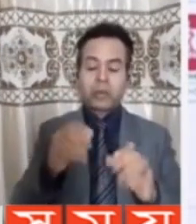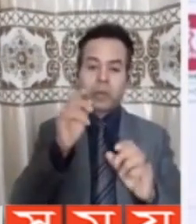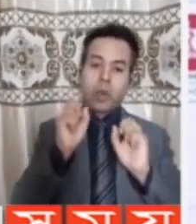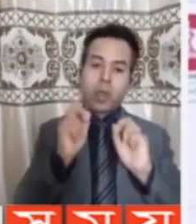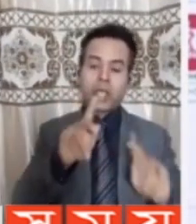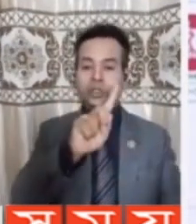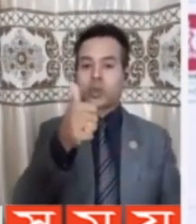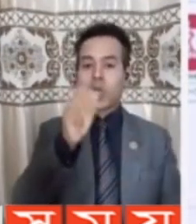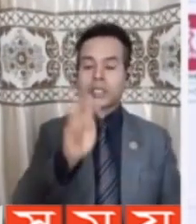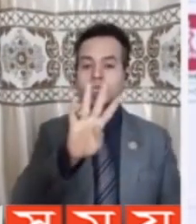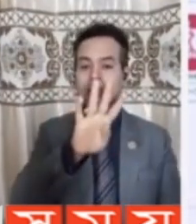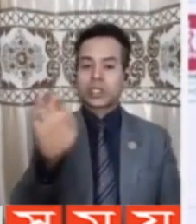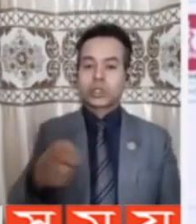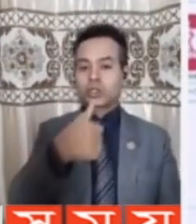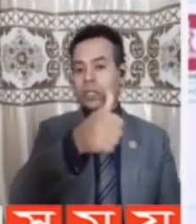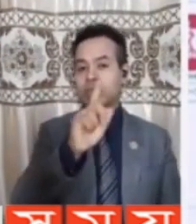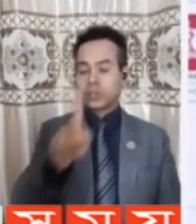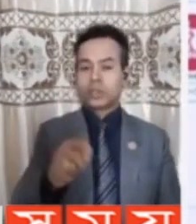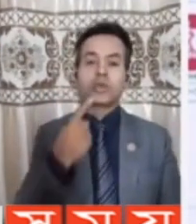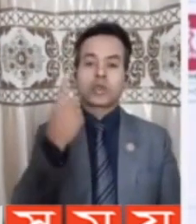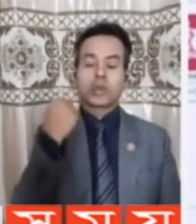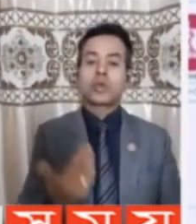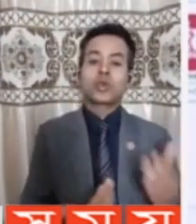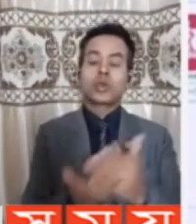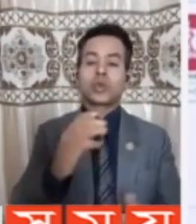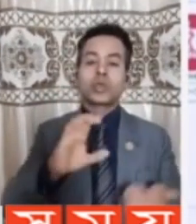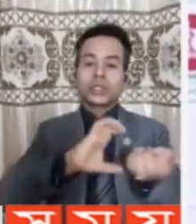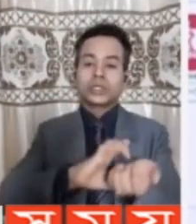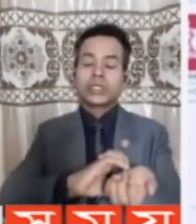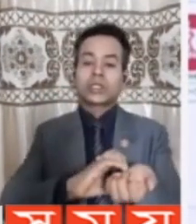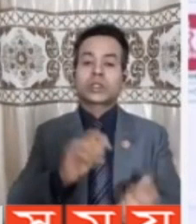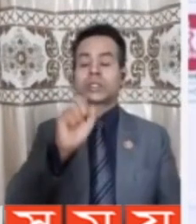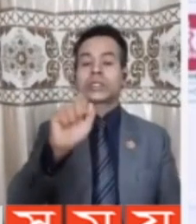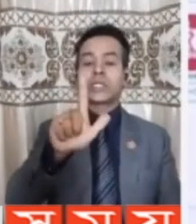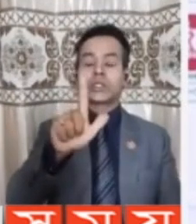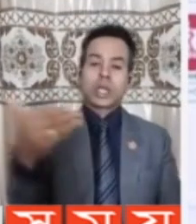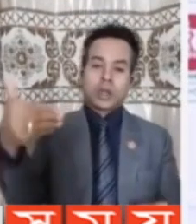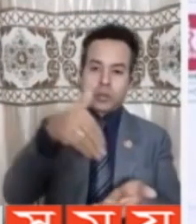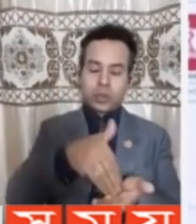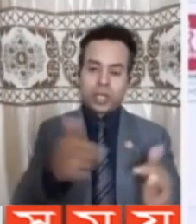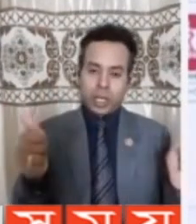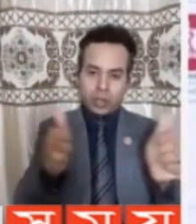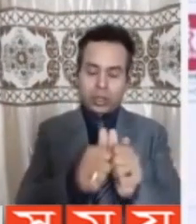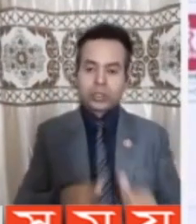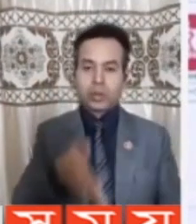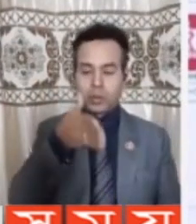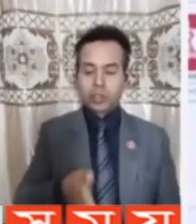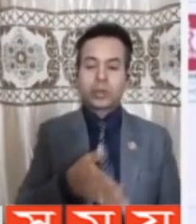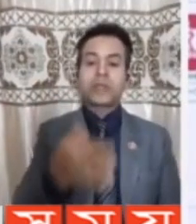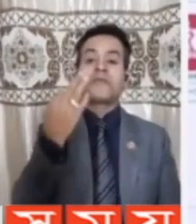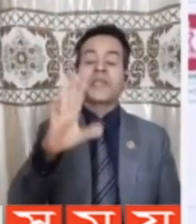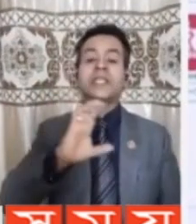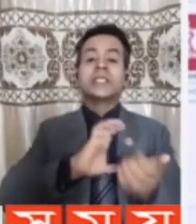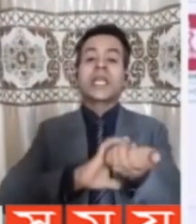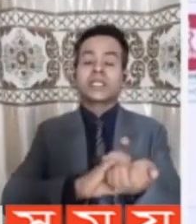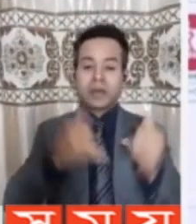16,461 জন, 24 ঘন্টায় 7 জন চিকিৎসক প্রশিক্ষণ নিয়েছেন এবং সংখ্যা বৃদ্ধি পেয়েছে। বর্তমানে স্বেচ্ছাভিত্তিতে সেবা দিয়ে যাচ্ছেন